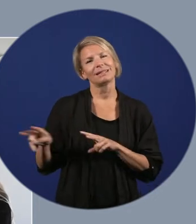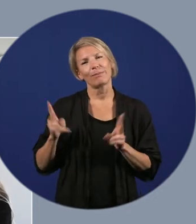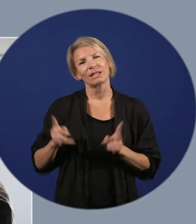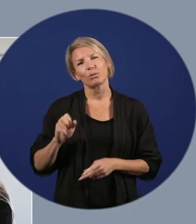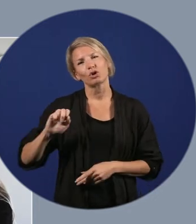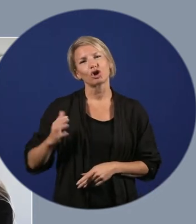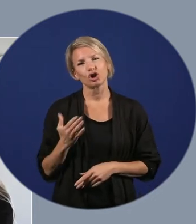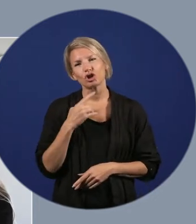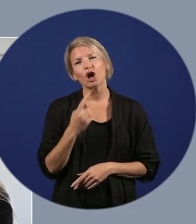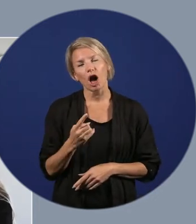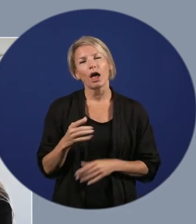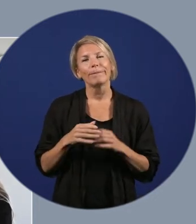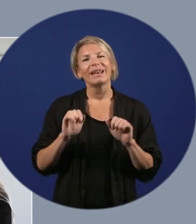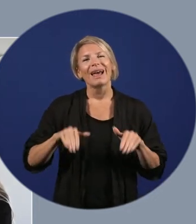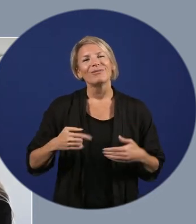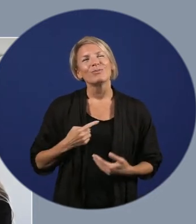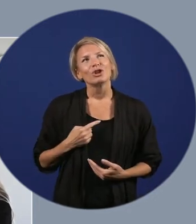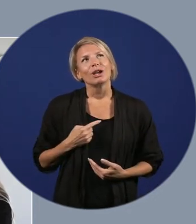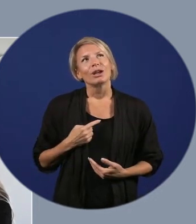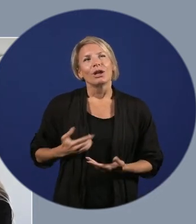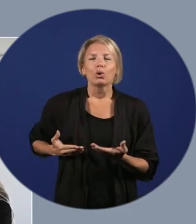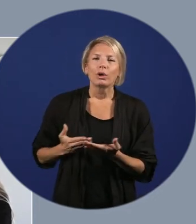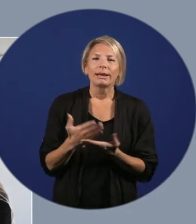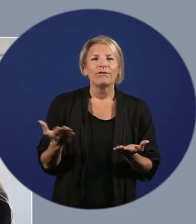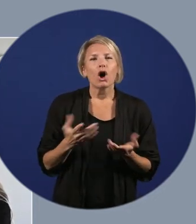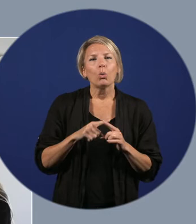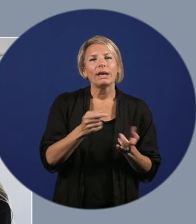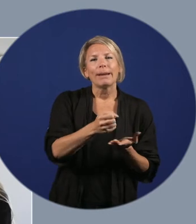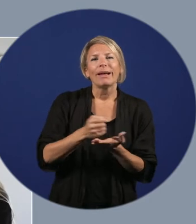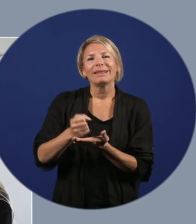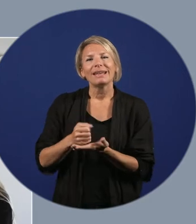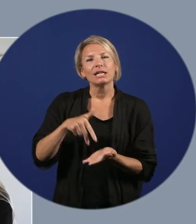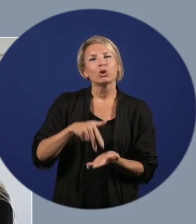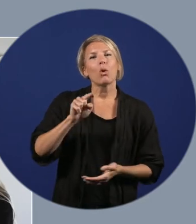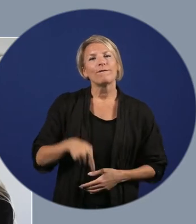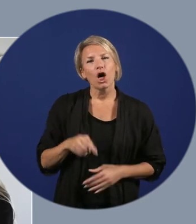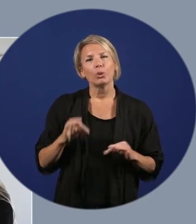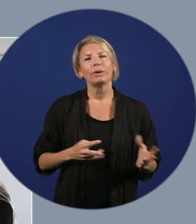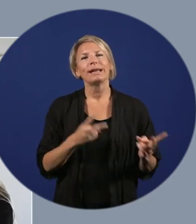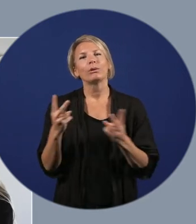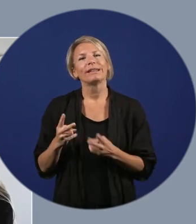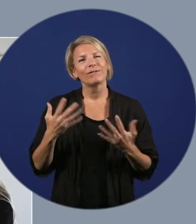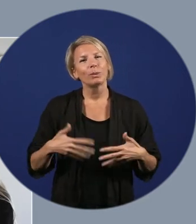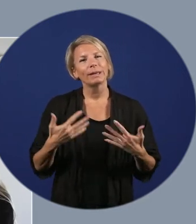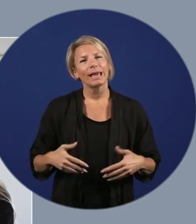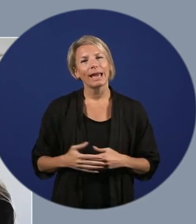sa, men att det har varit mycket så här att vi har gått igenom vad de olika partierna står för och lite hur demokrati fungerar och